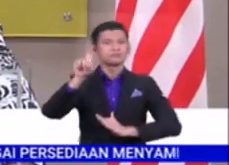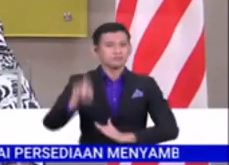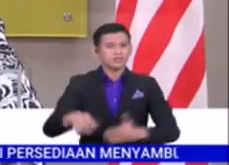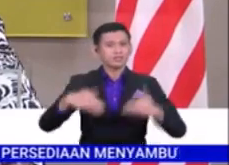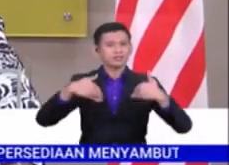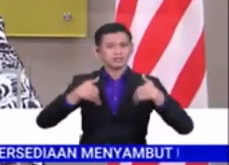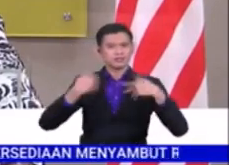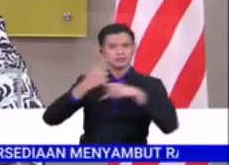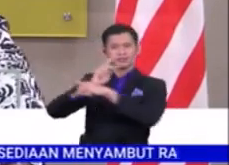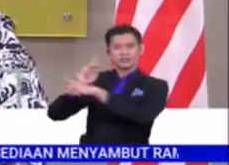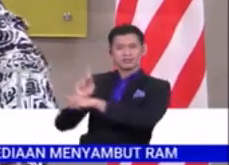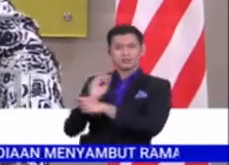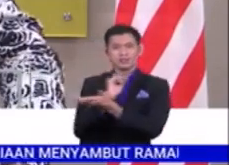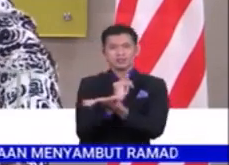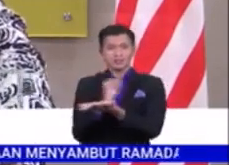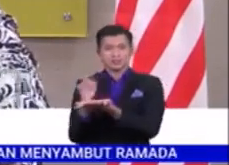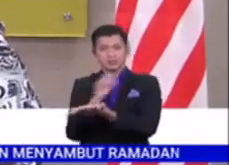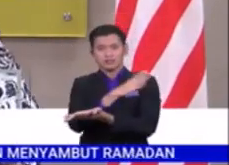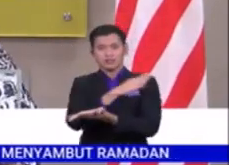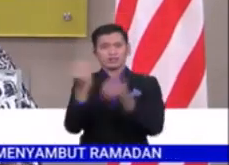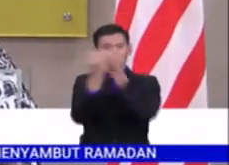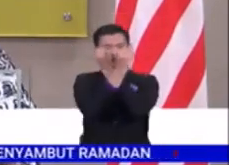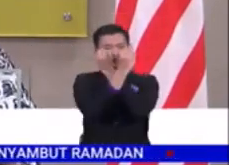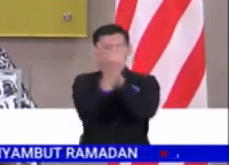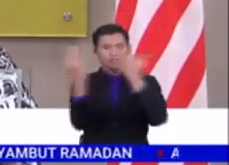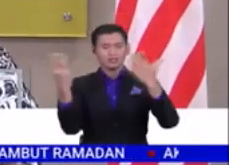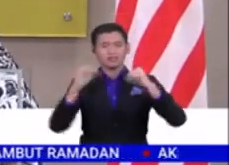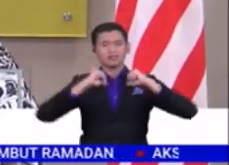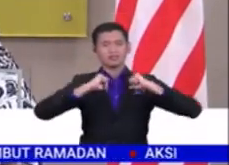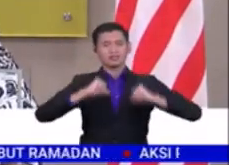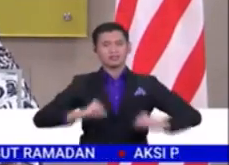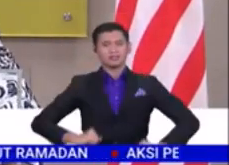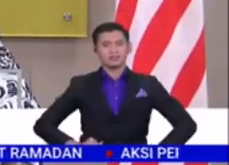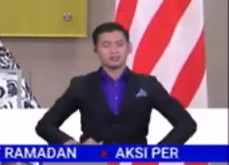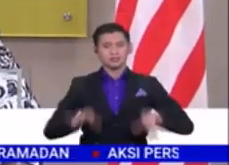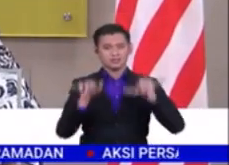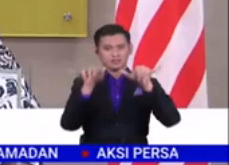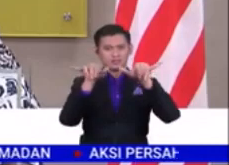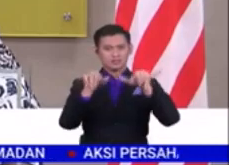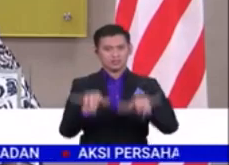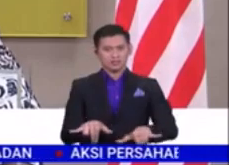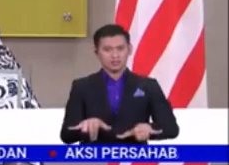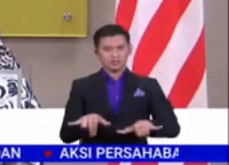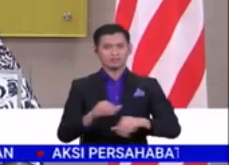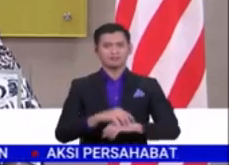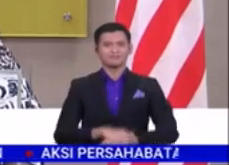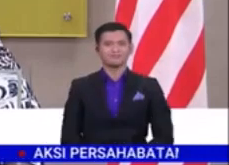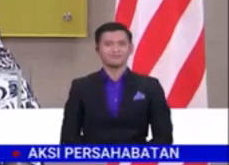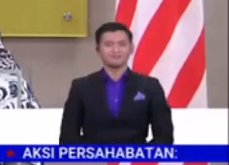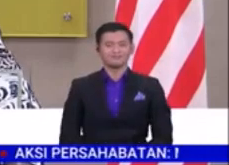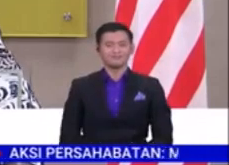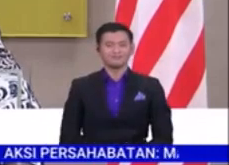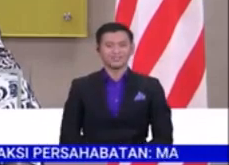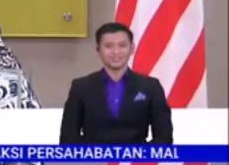mempunyai pelindungan insurans serta menyatakan alamat tempat penginapan di Malaysia.